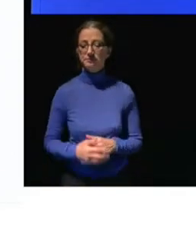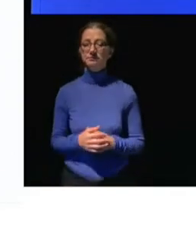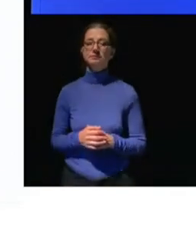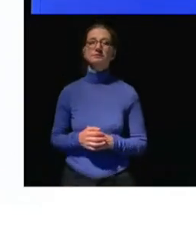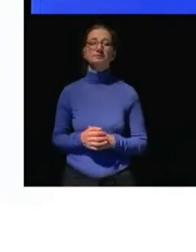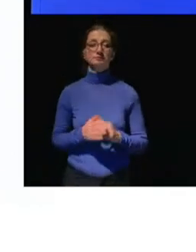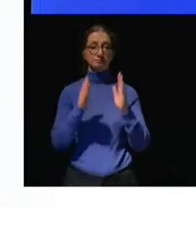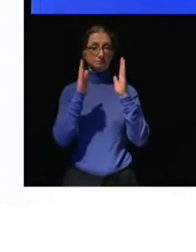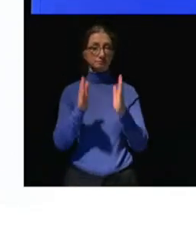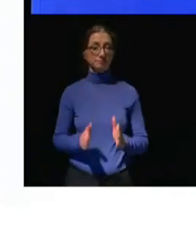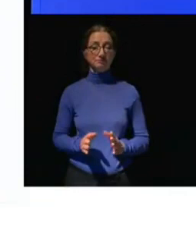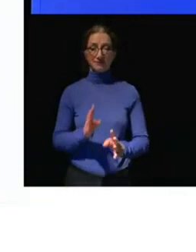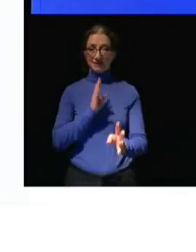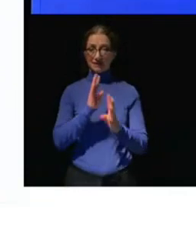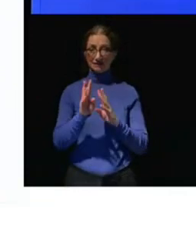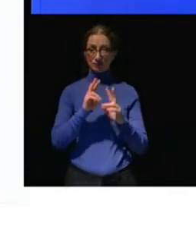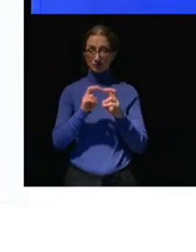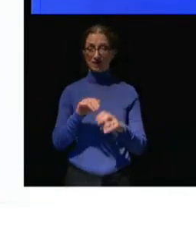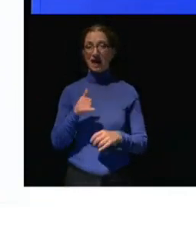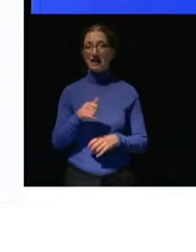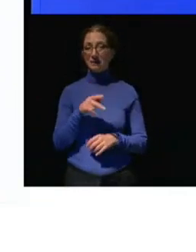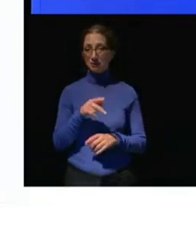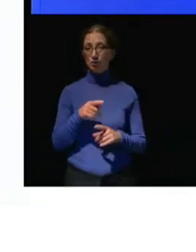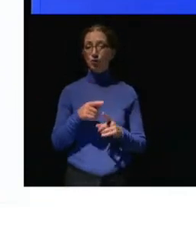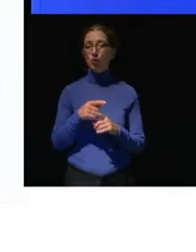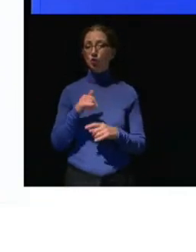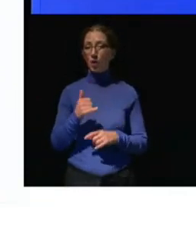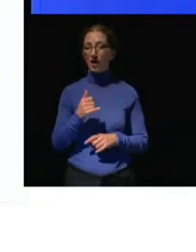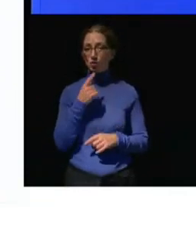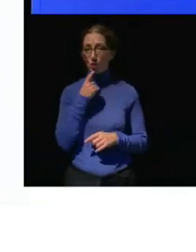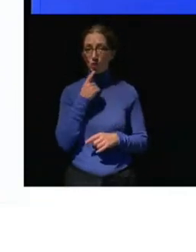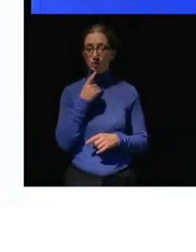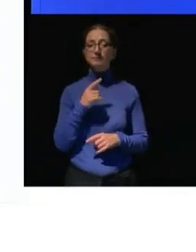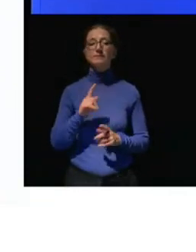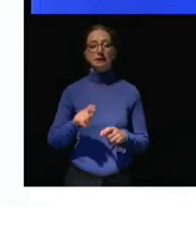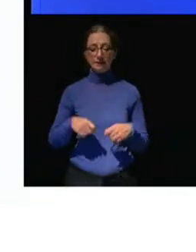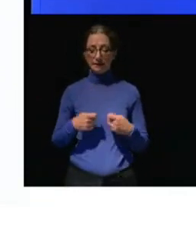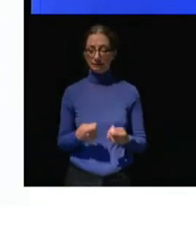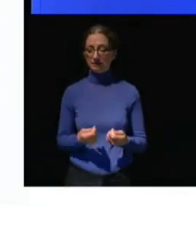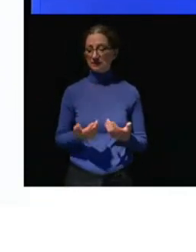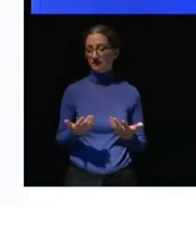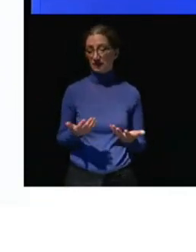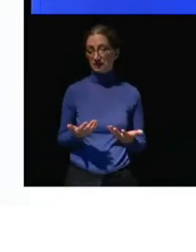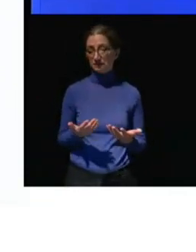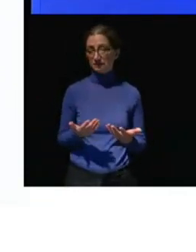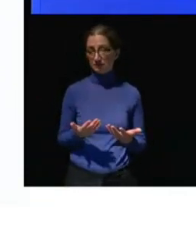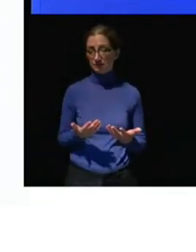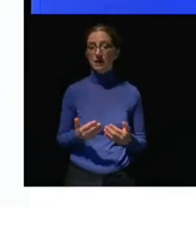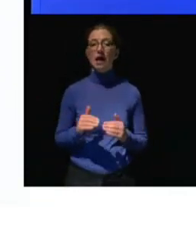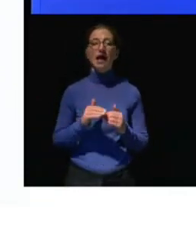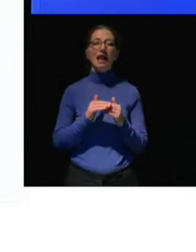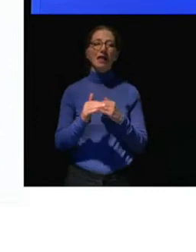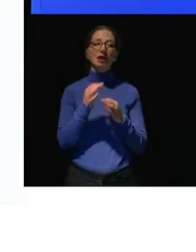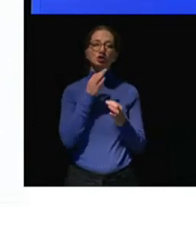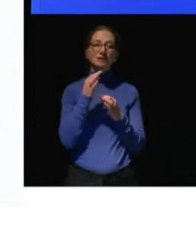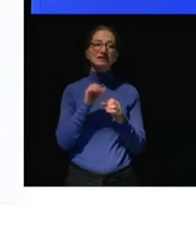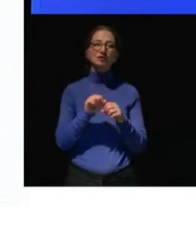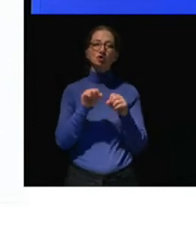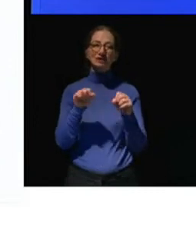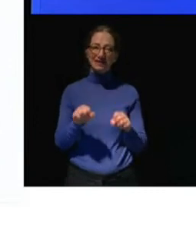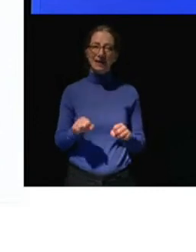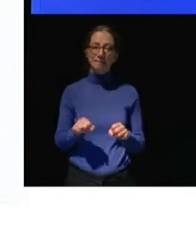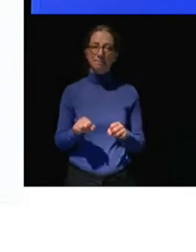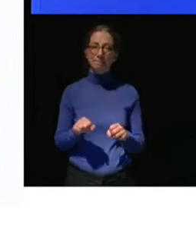Die Interviewstudie von Jana Prinzlo und Jonathan Roth hat gezeigt, dass eine Übertragung eines länderspezifischen